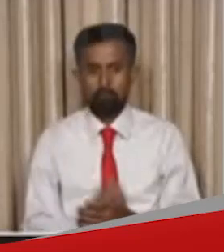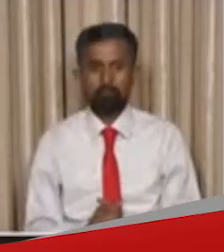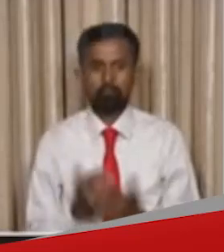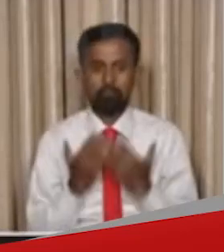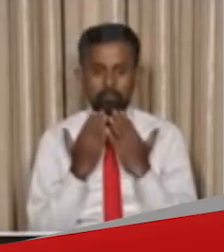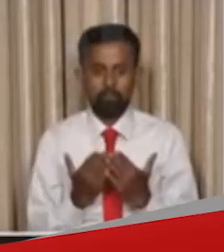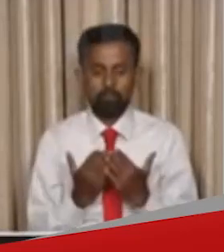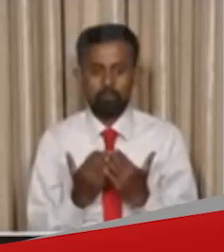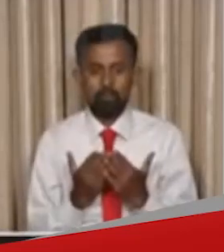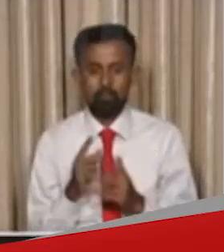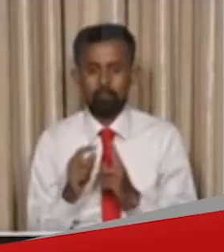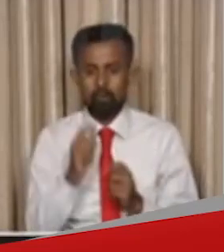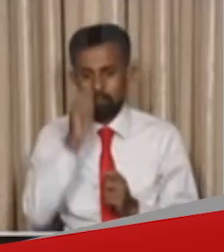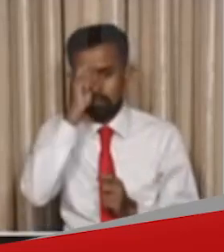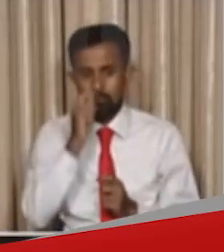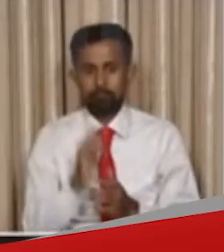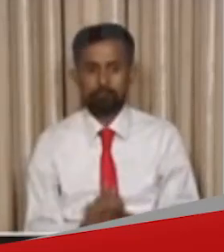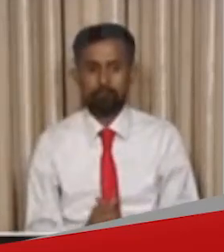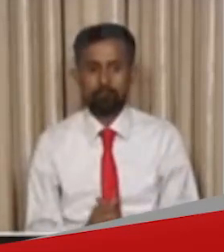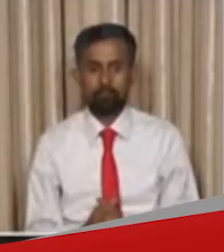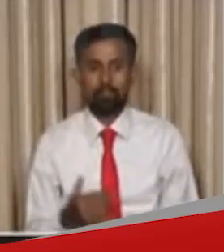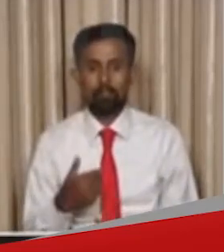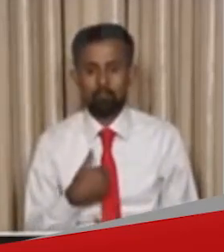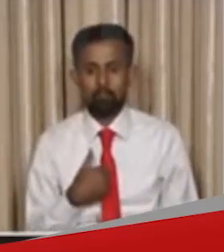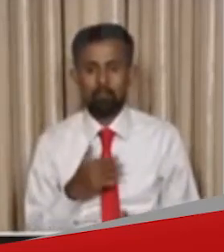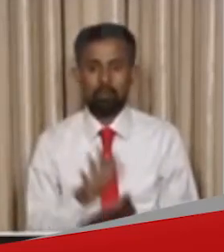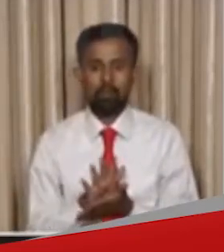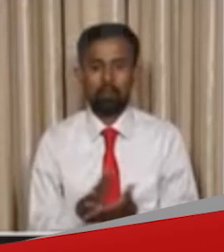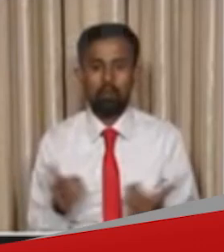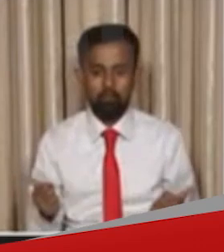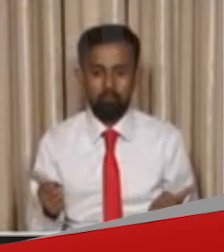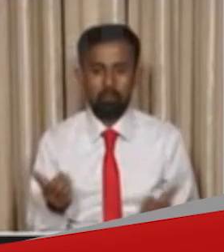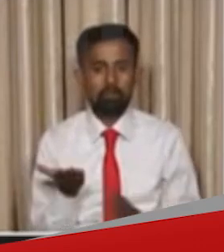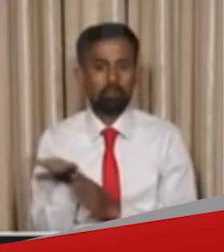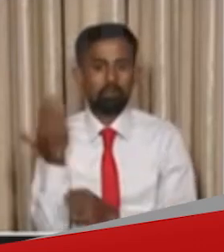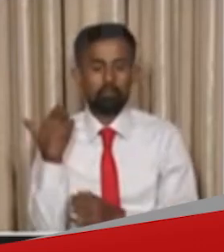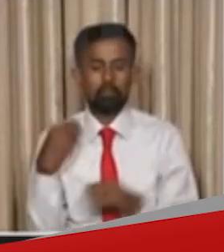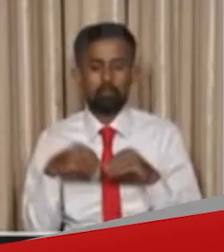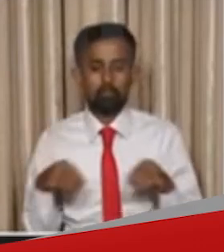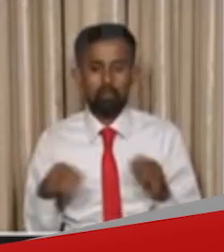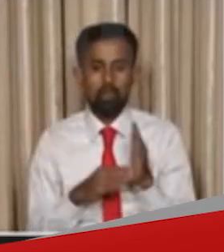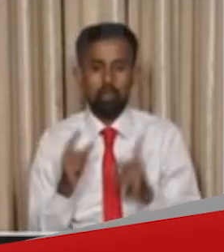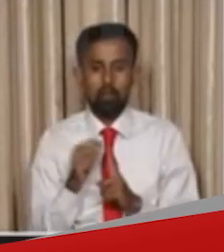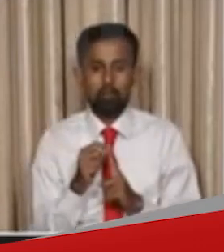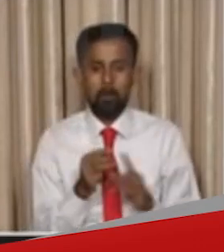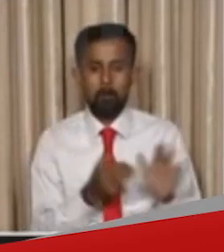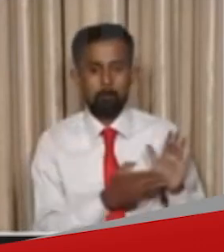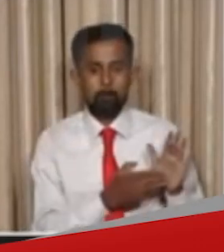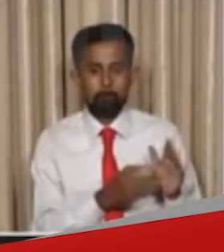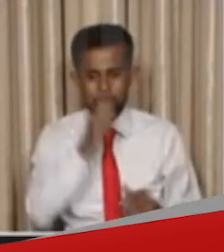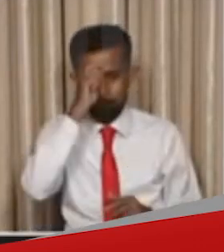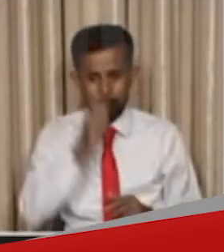බොරුසුති ගරු මූලස්සනේ මන්ත්‍රීතුමනි, මම සතුටෙනවා හිටපු කෘෂිකර්ම අමාත්‍ය මහින්දානන්ද